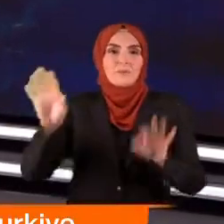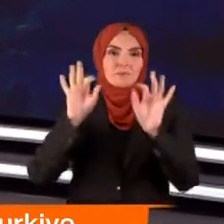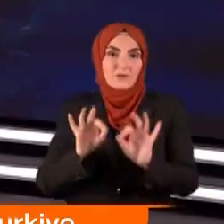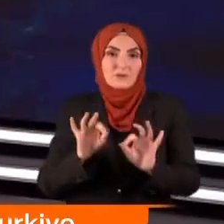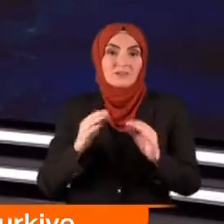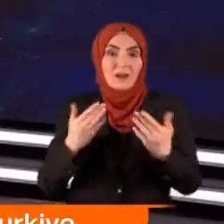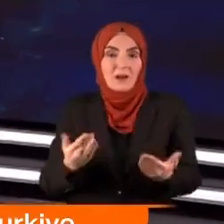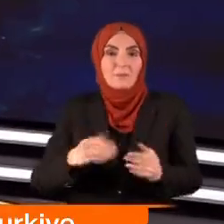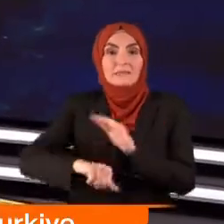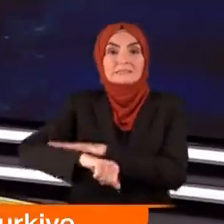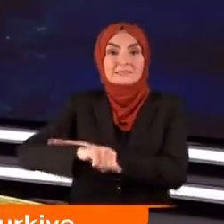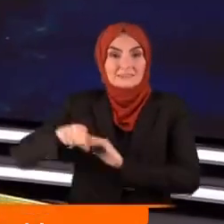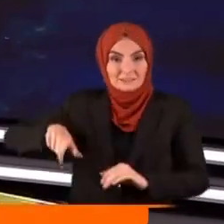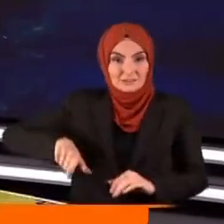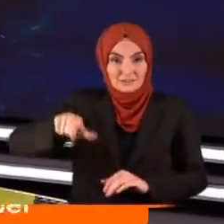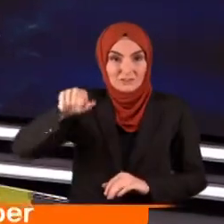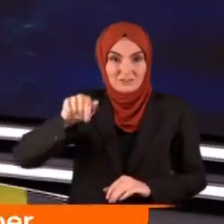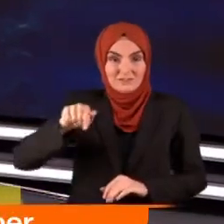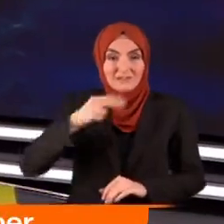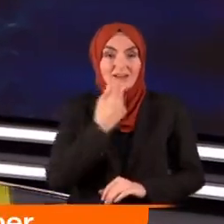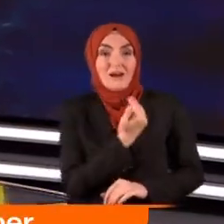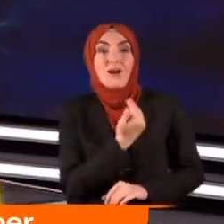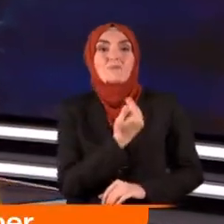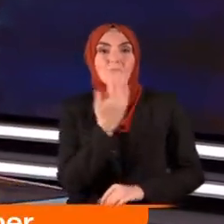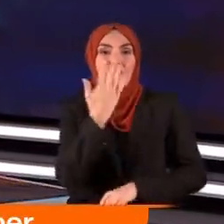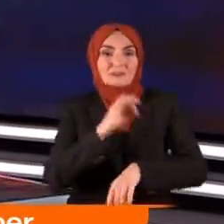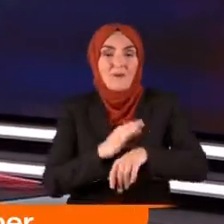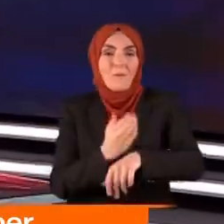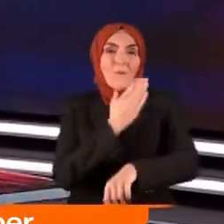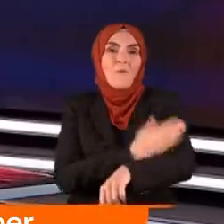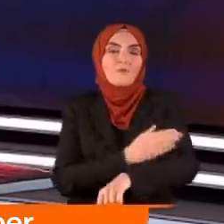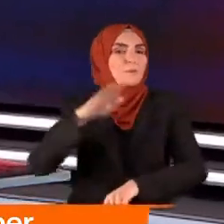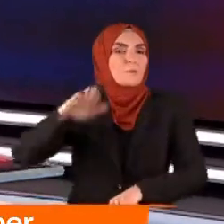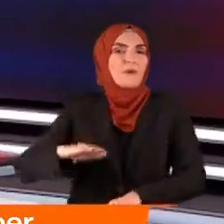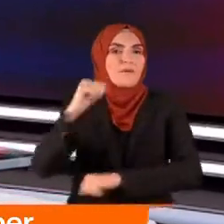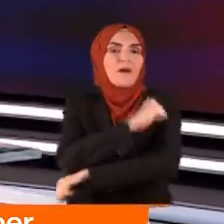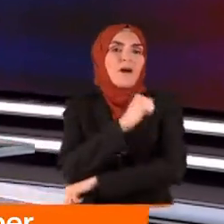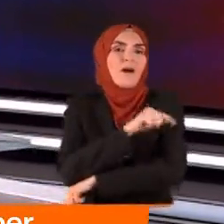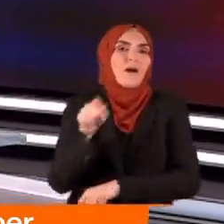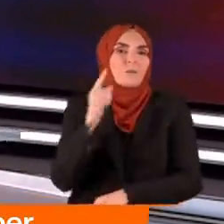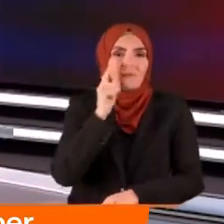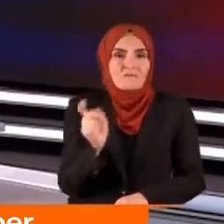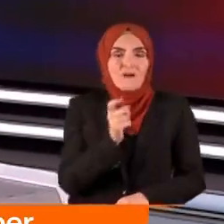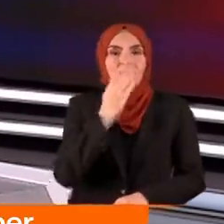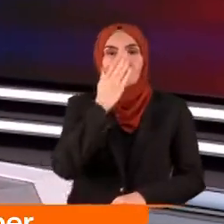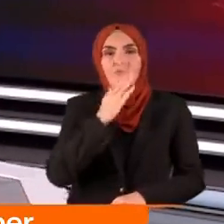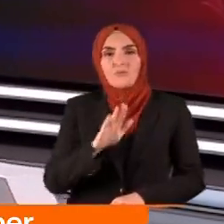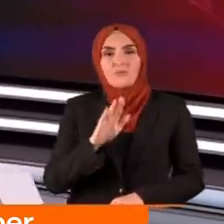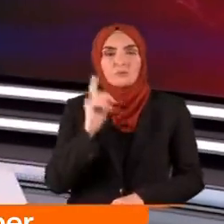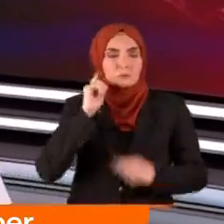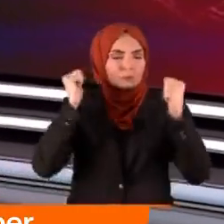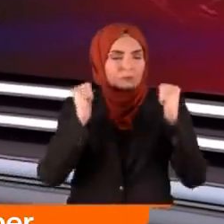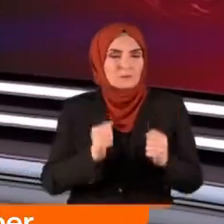sağ şeride o oraya gitmeden 5 dakika önce park eden kamyonu fark edemedi. Korkunç bir gürültüyle geldi kaza.